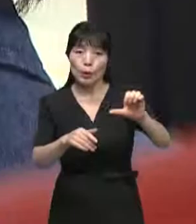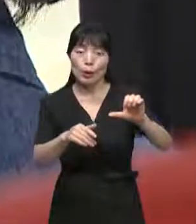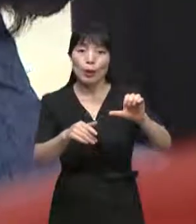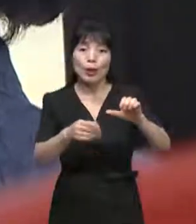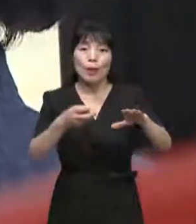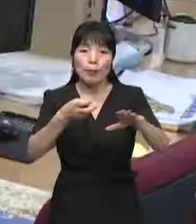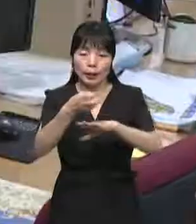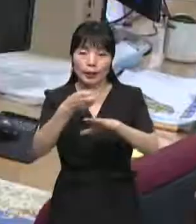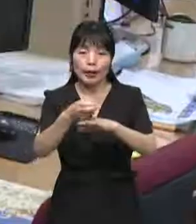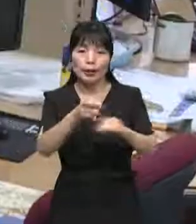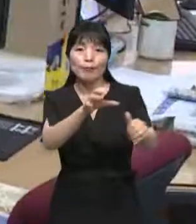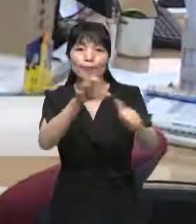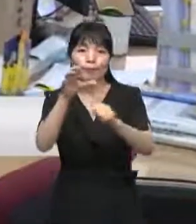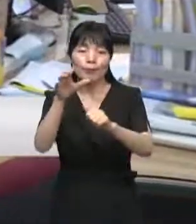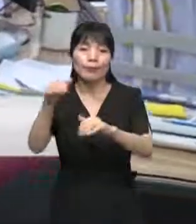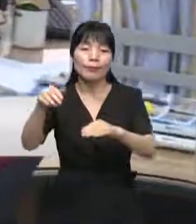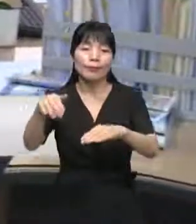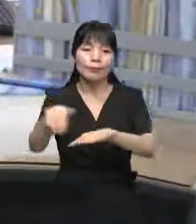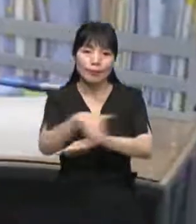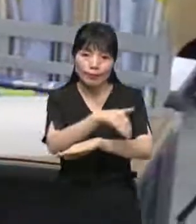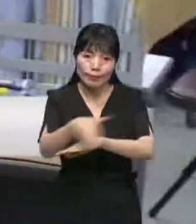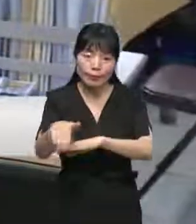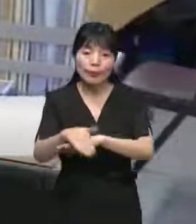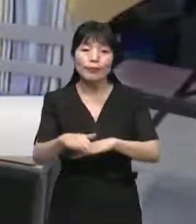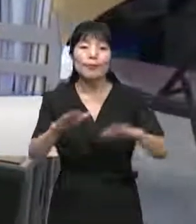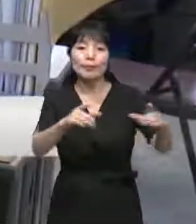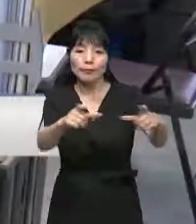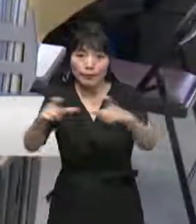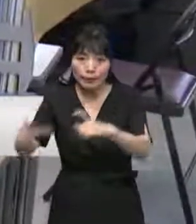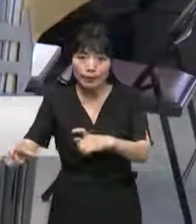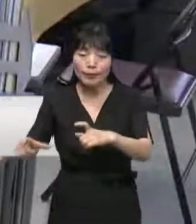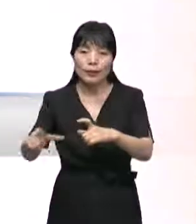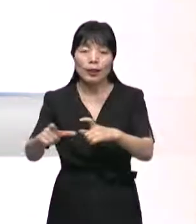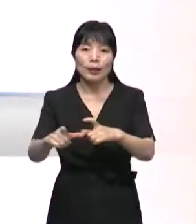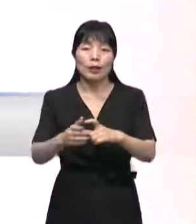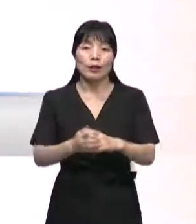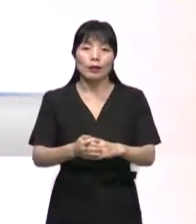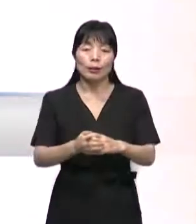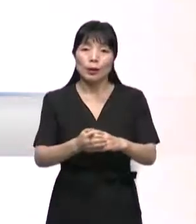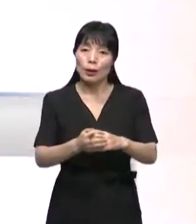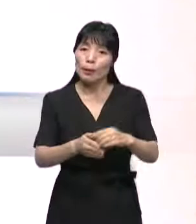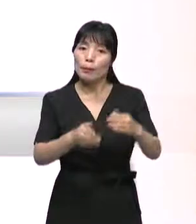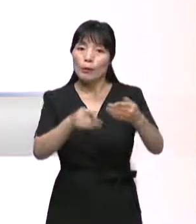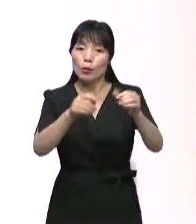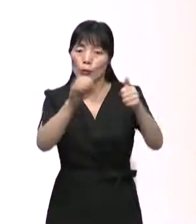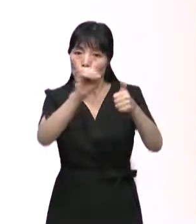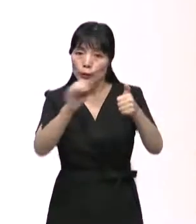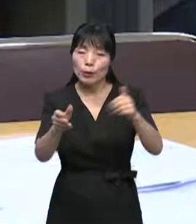운행할 예정입니다. 또 노선 개편을 통해 한정면허 노선이 준공영제로 대체됩니다.